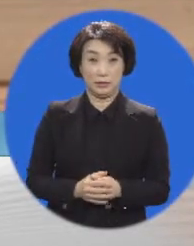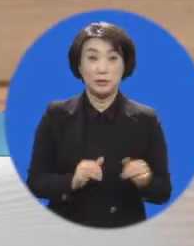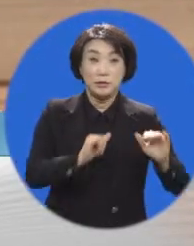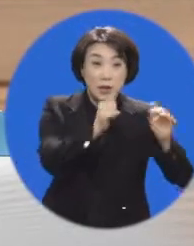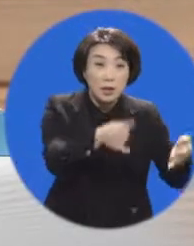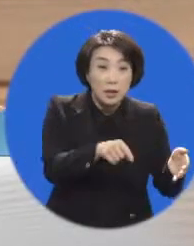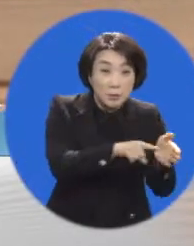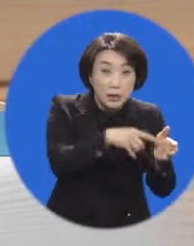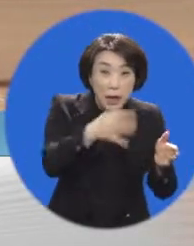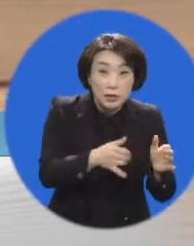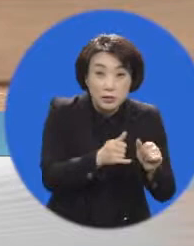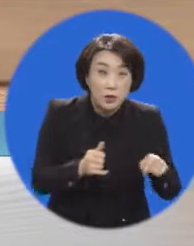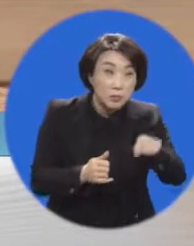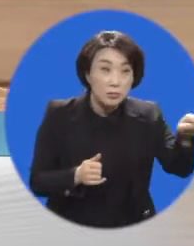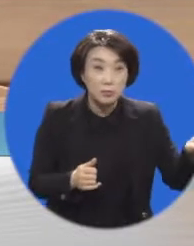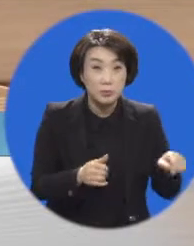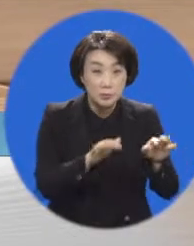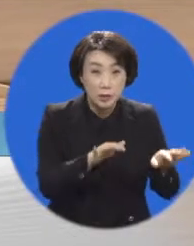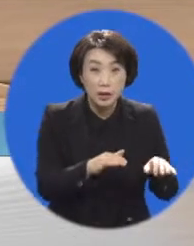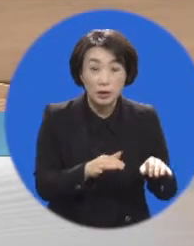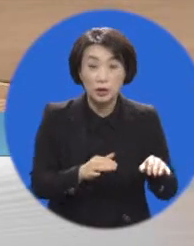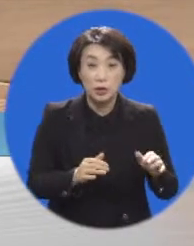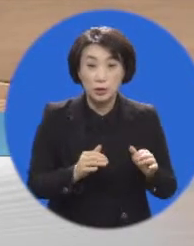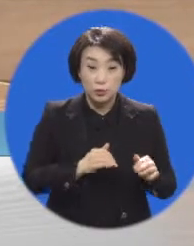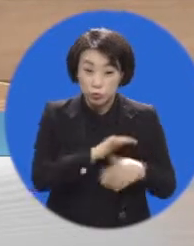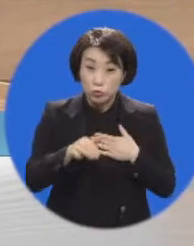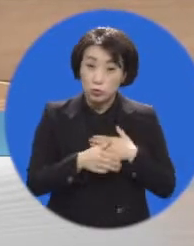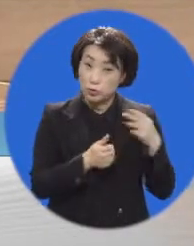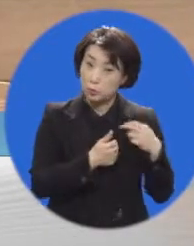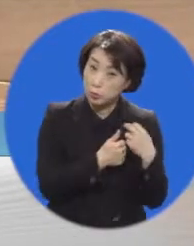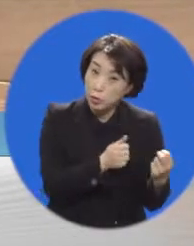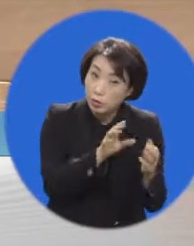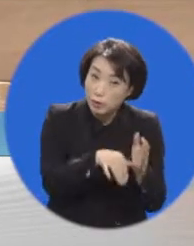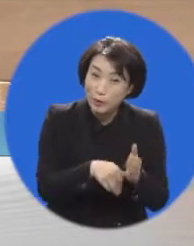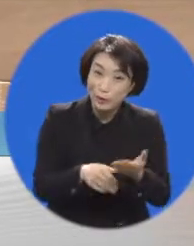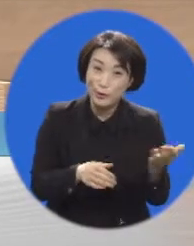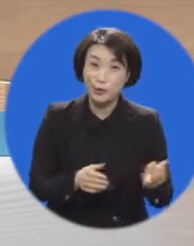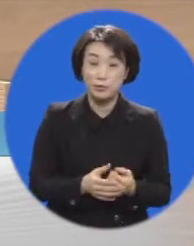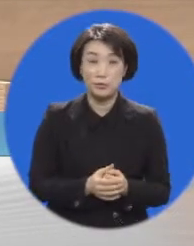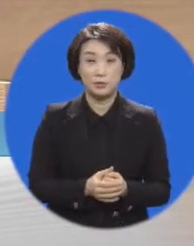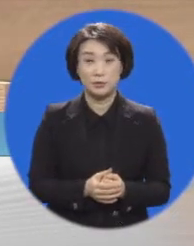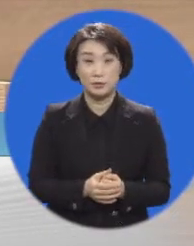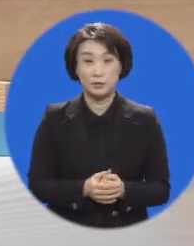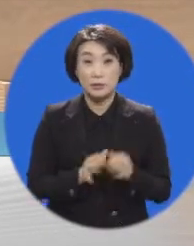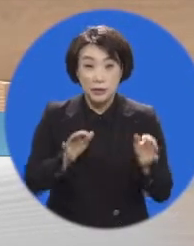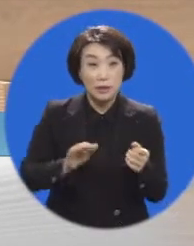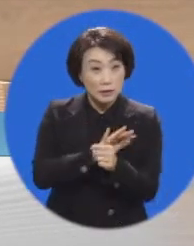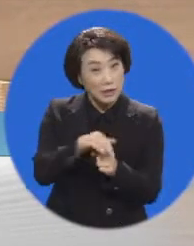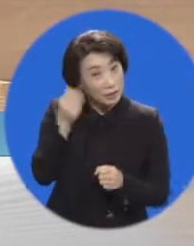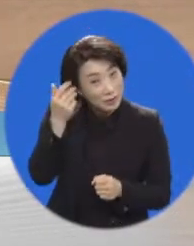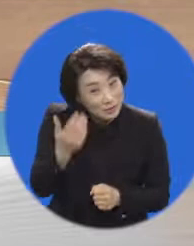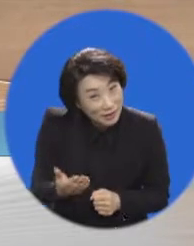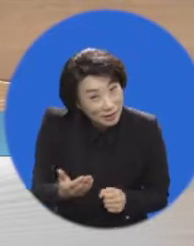세상 사람들이 우리를 미워할 때 우리가